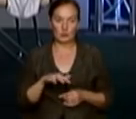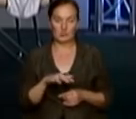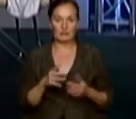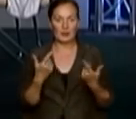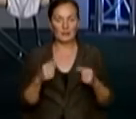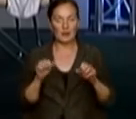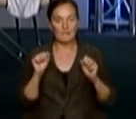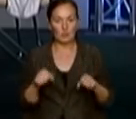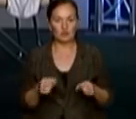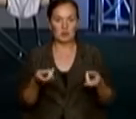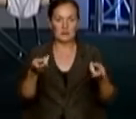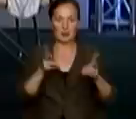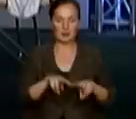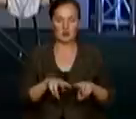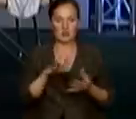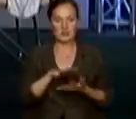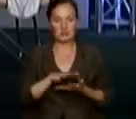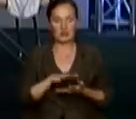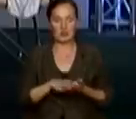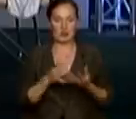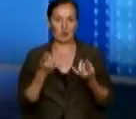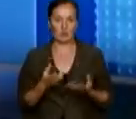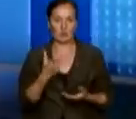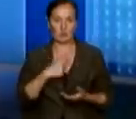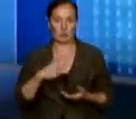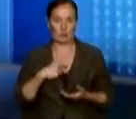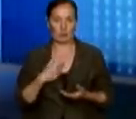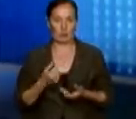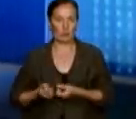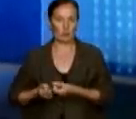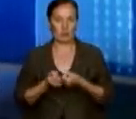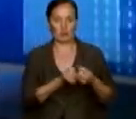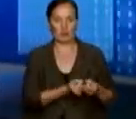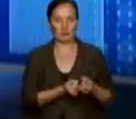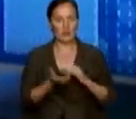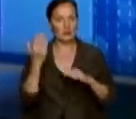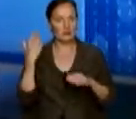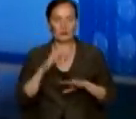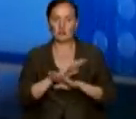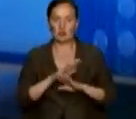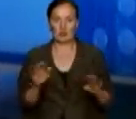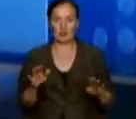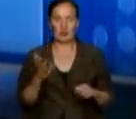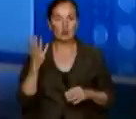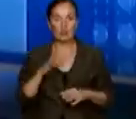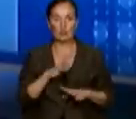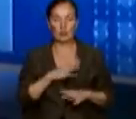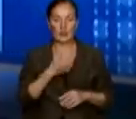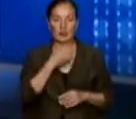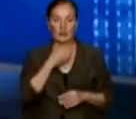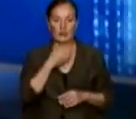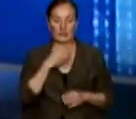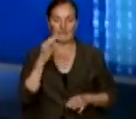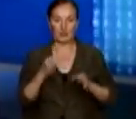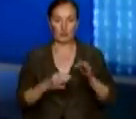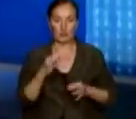де можна залишити сміття, не просто з собою тягти. Раніше потім... ні. Там була виключно дика природа. Ти з природою один на